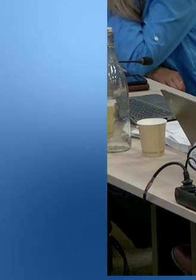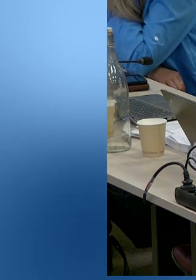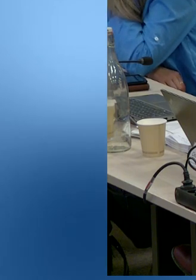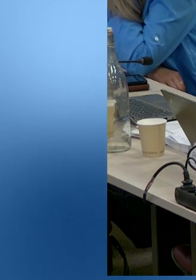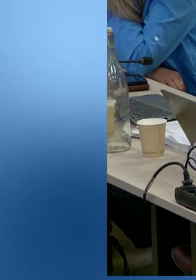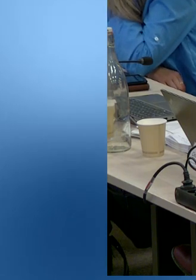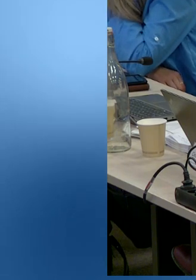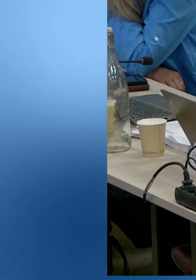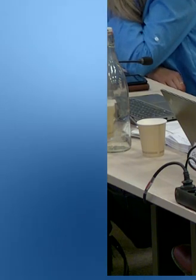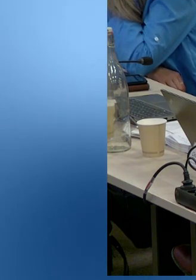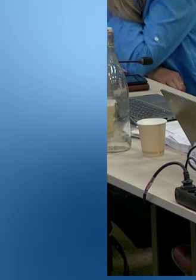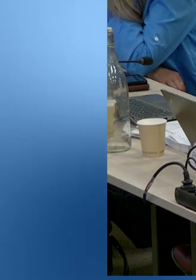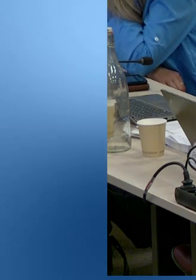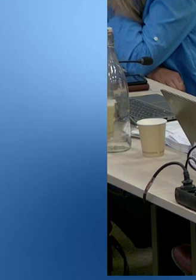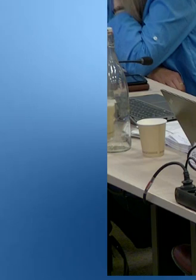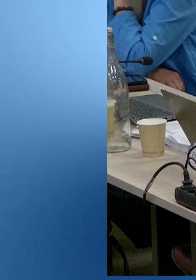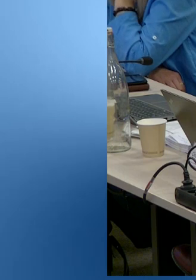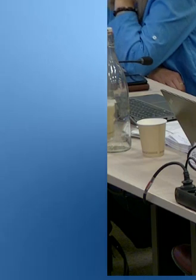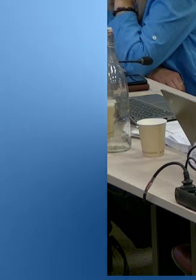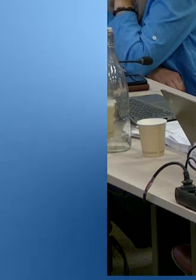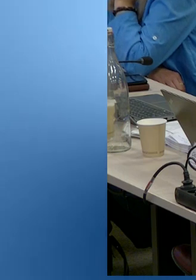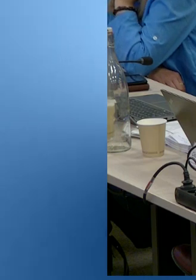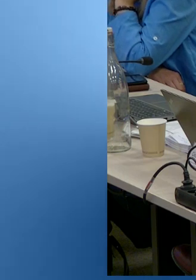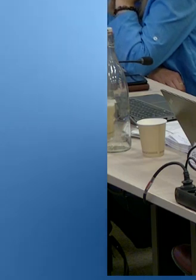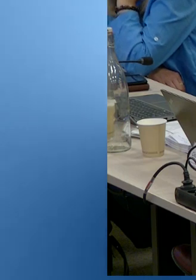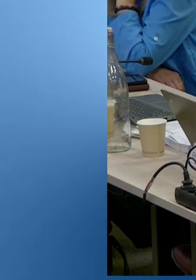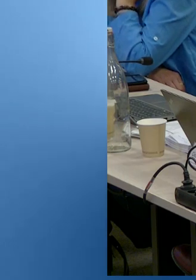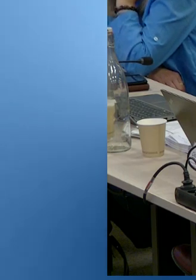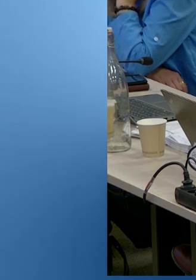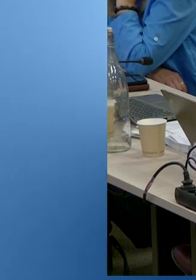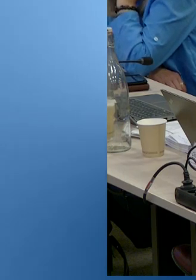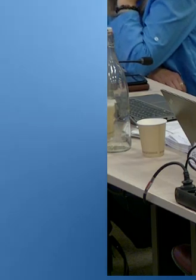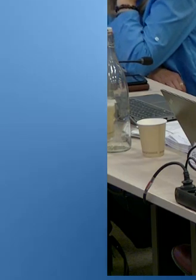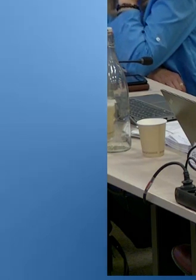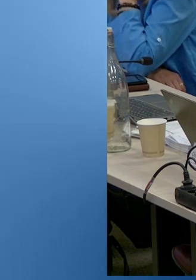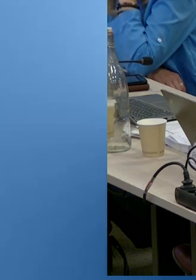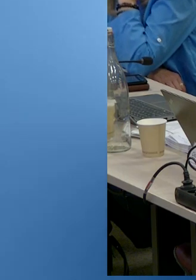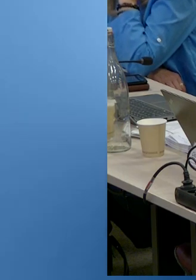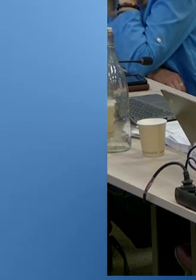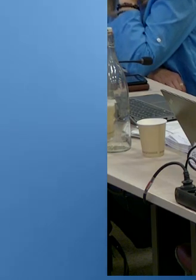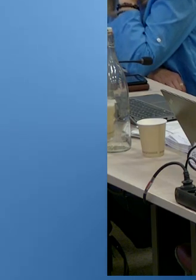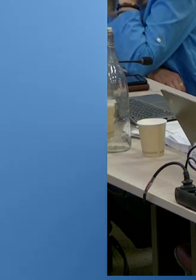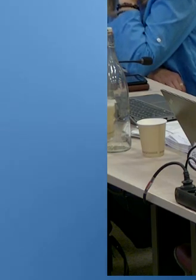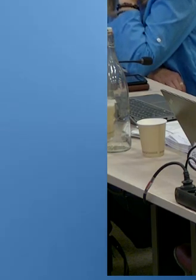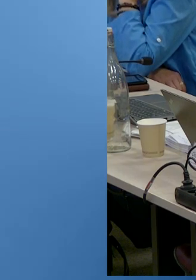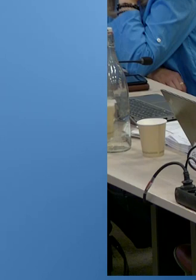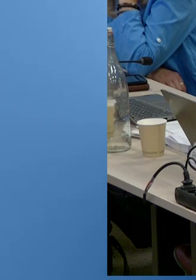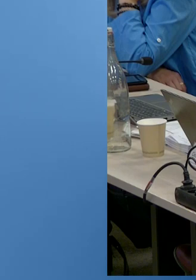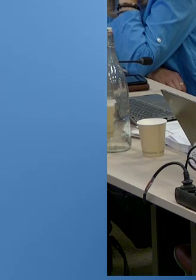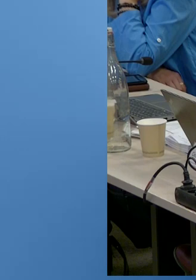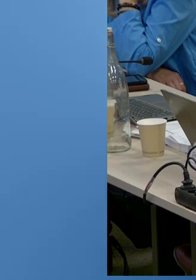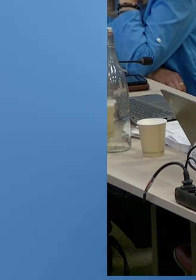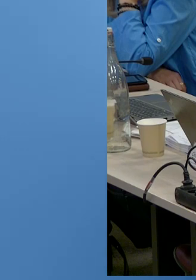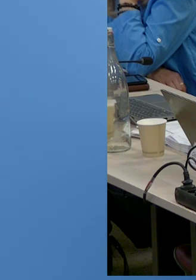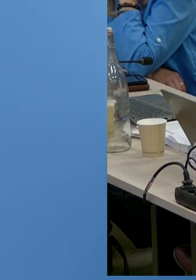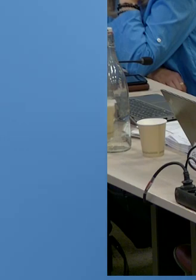sécurité sociale de l'alimentation si la SSA n'est mentionné qu'à titre secondaire son événement concernera immanquablement les acteurs au service de la